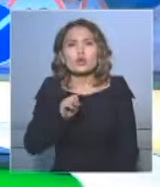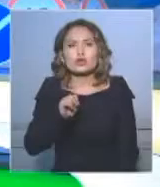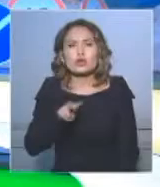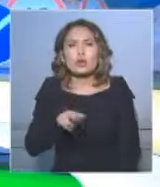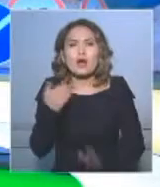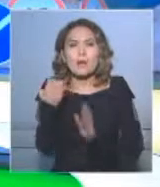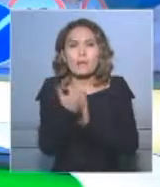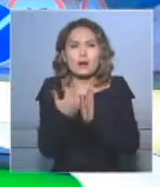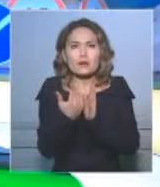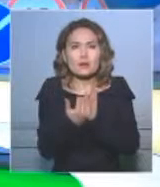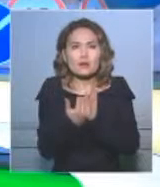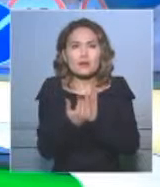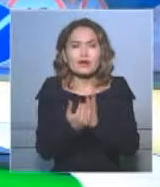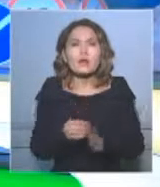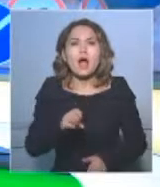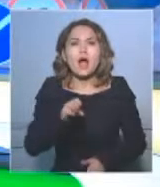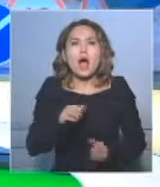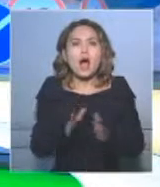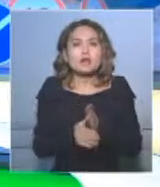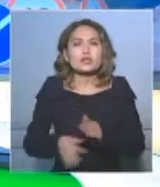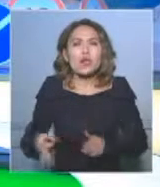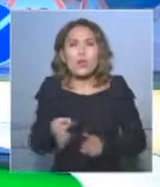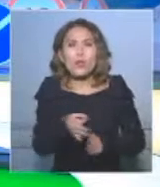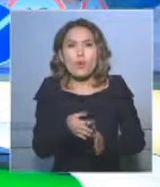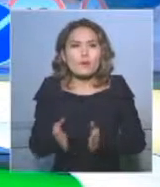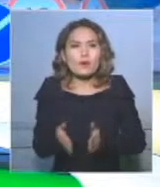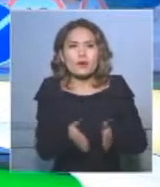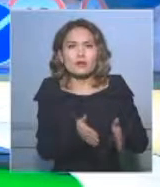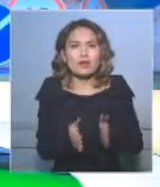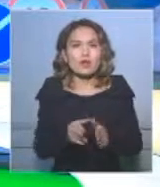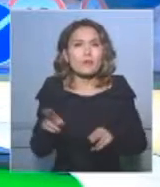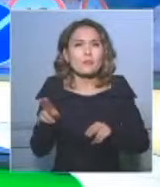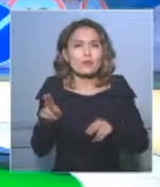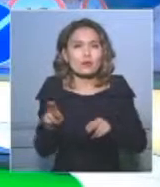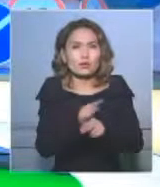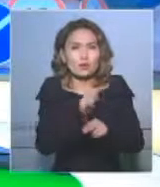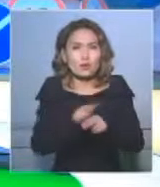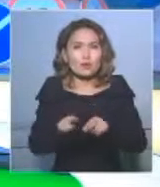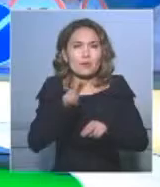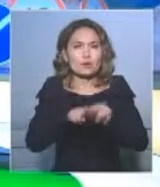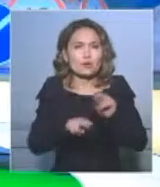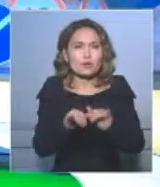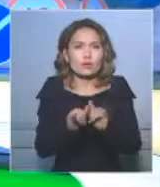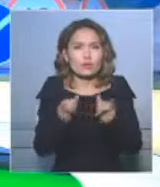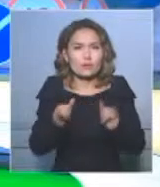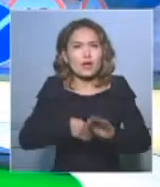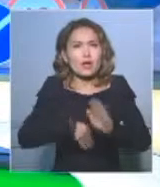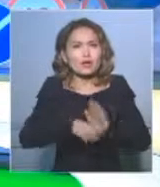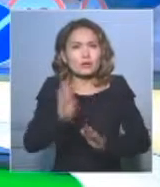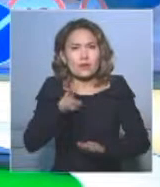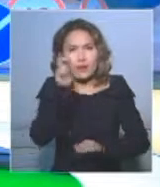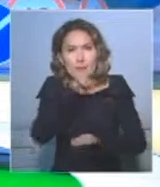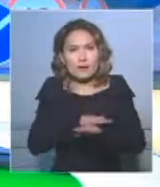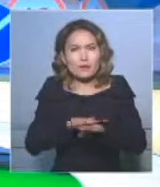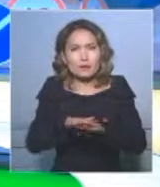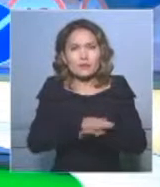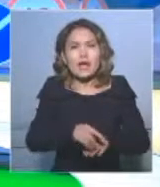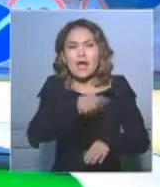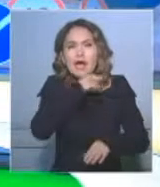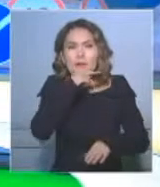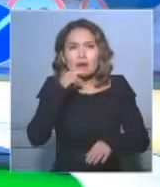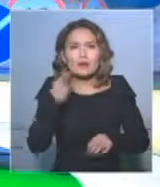жүзеге асырылуы Атырау облысының көлік қатынасына жалпы инфрақұрылымның дамуына соны серпін береді деп күтілуде. Еліміздің бас